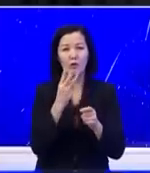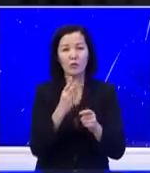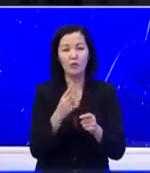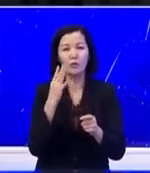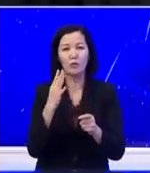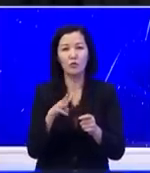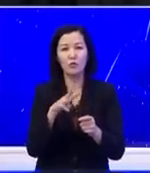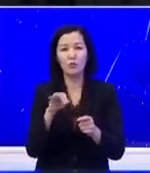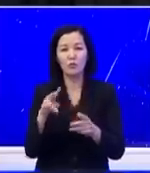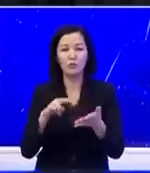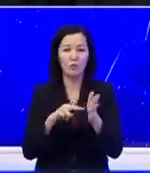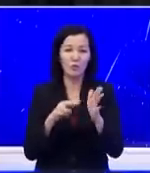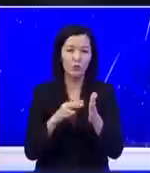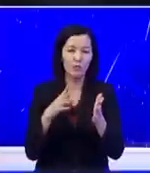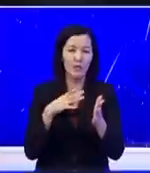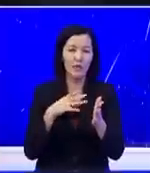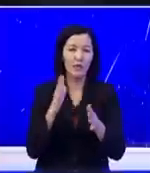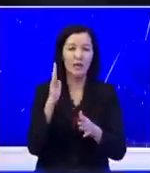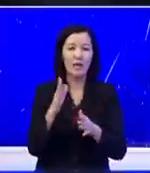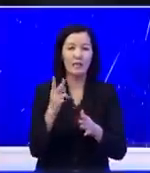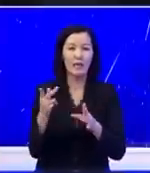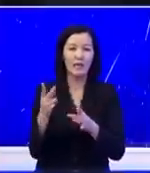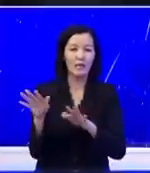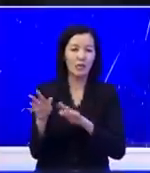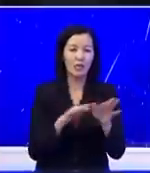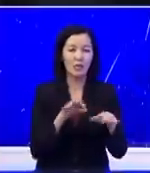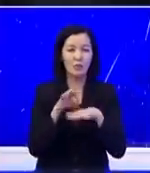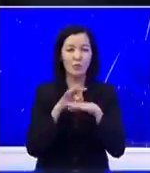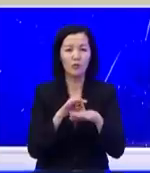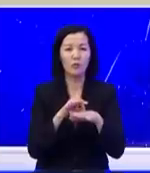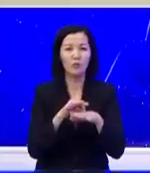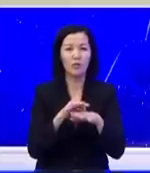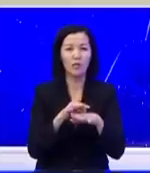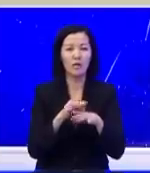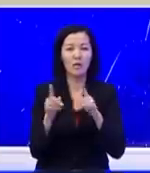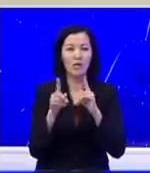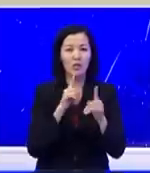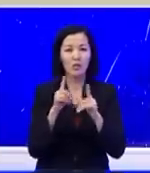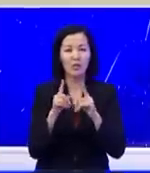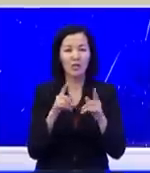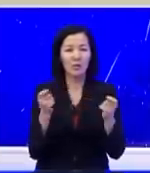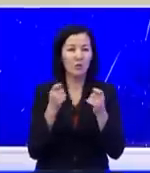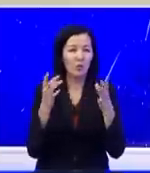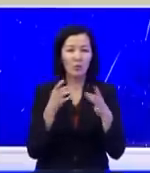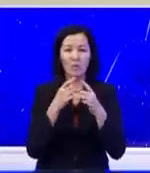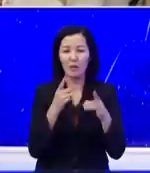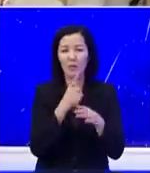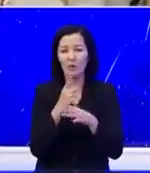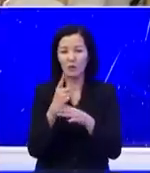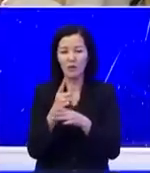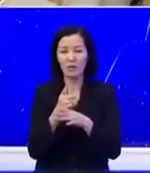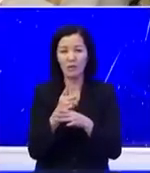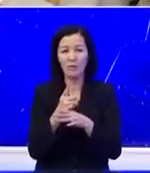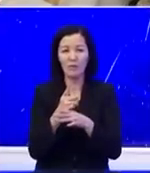3-4 маусымға жоспарланған. Алдағы қос шараны өткізу барысында ешқандай жиын тойға рұқсат етілмеген. Шектеулі адам